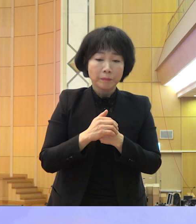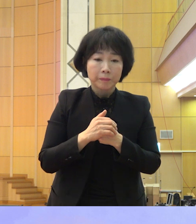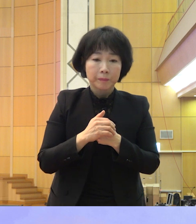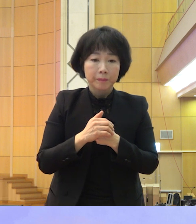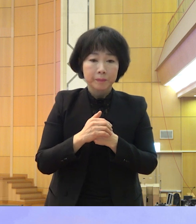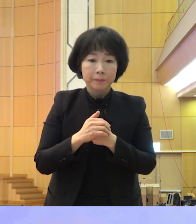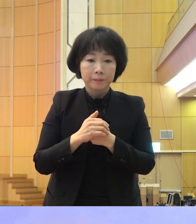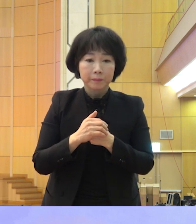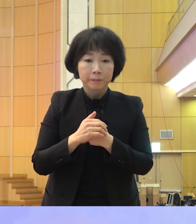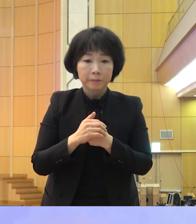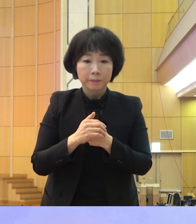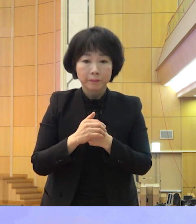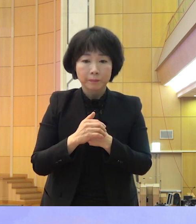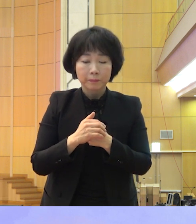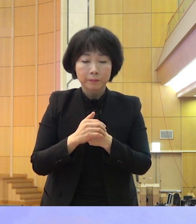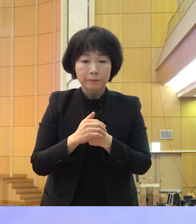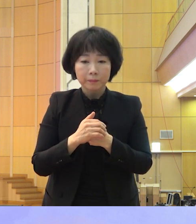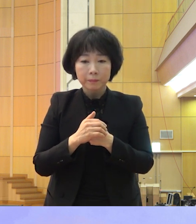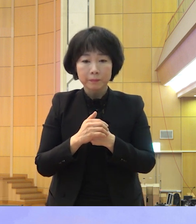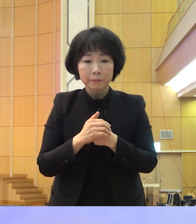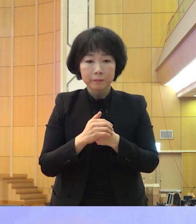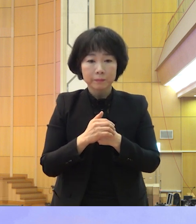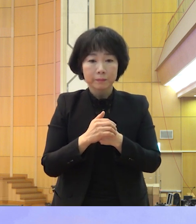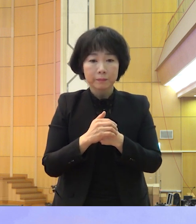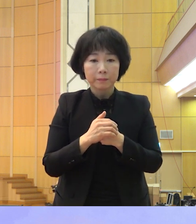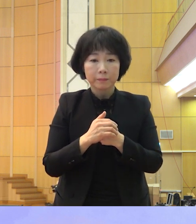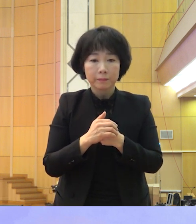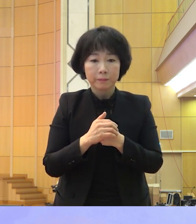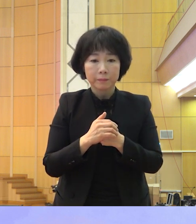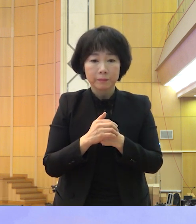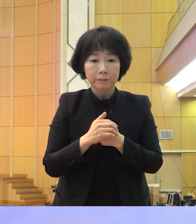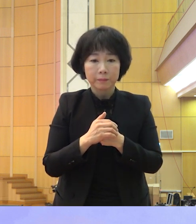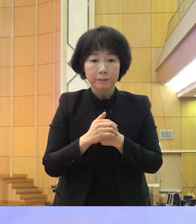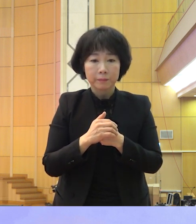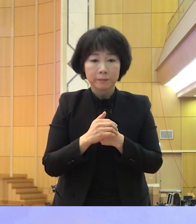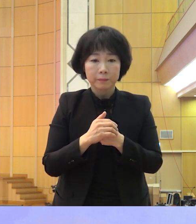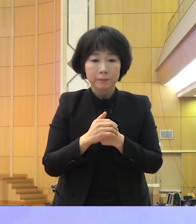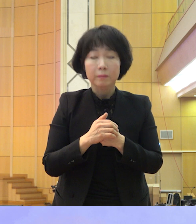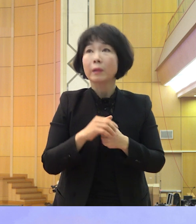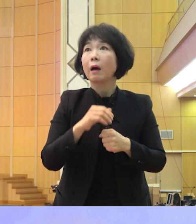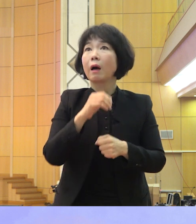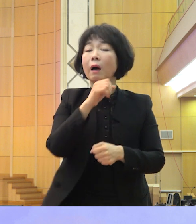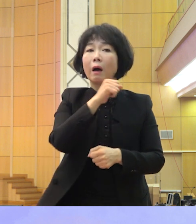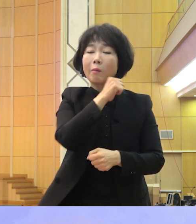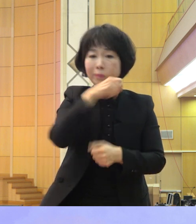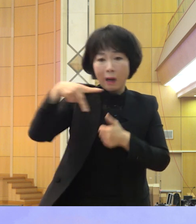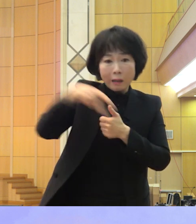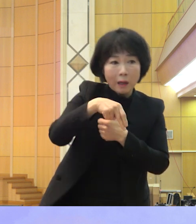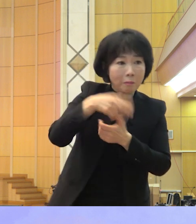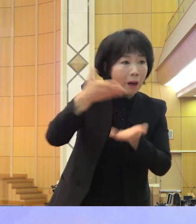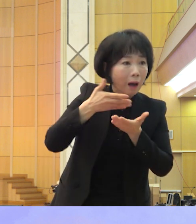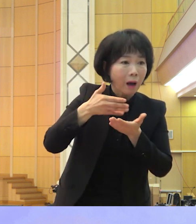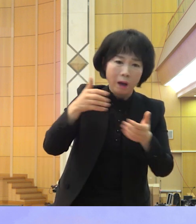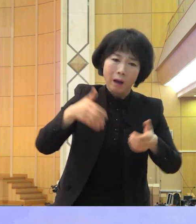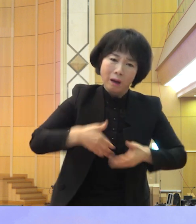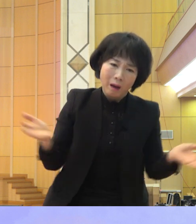무할례처럼 그렇게 할례 받은 거 그걸 가지고 후회하거나 그럴 필요도 없다 이거예요.